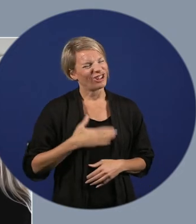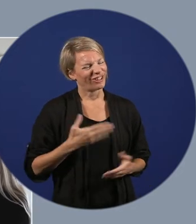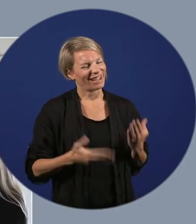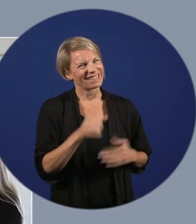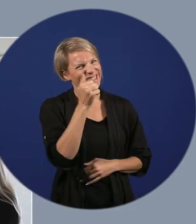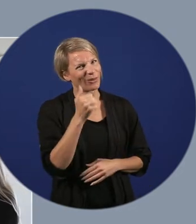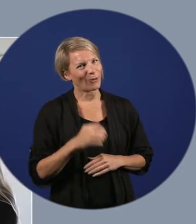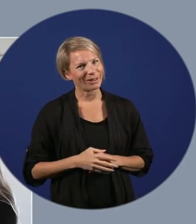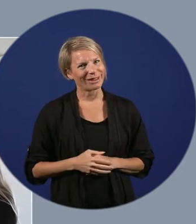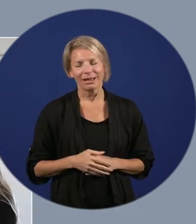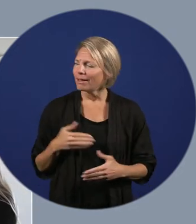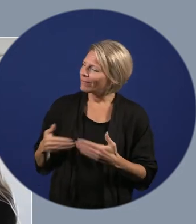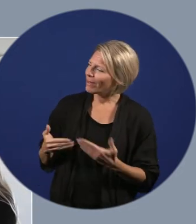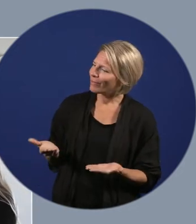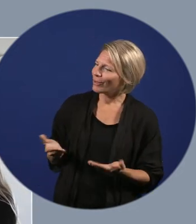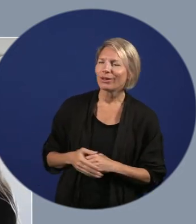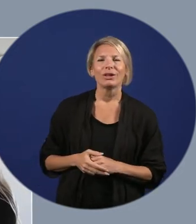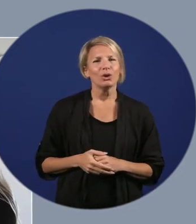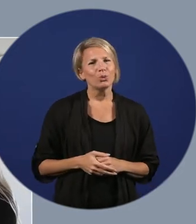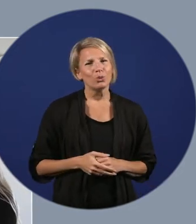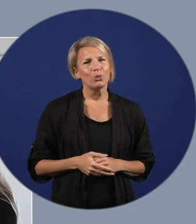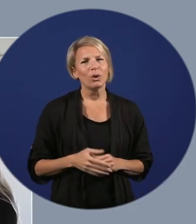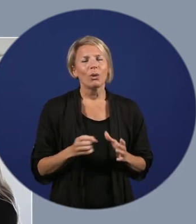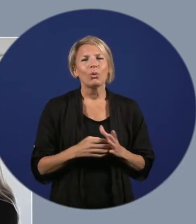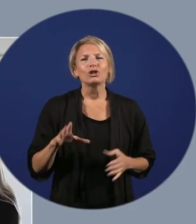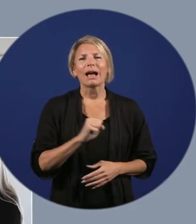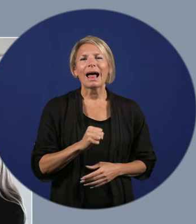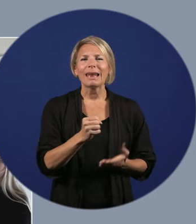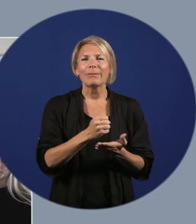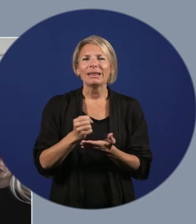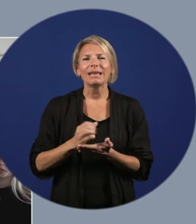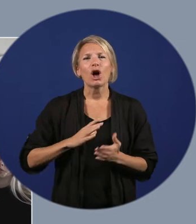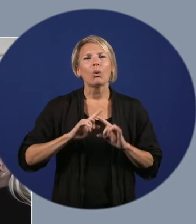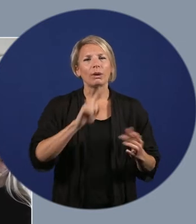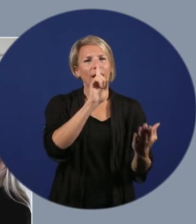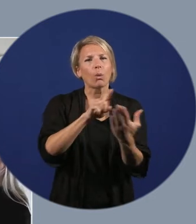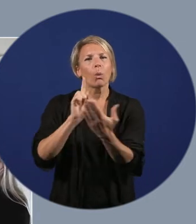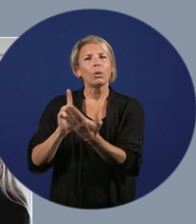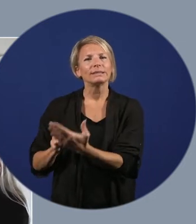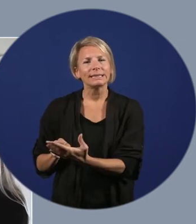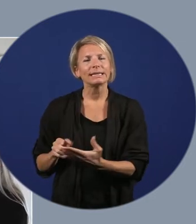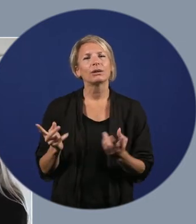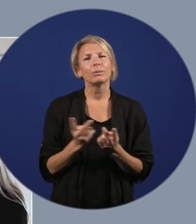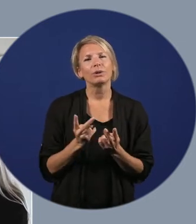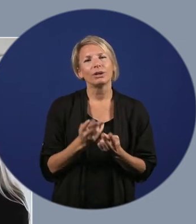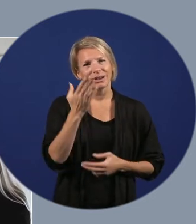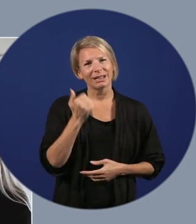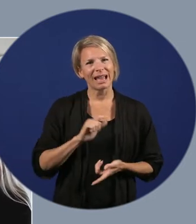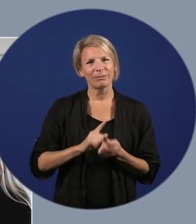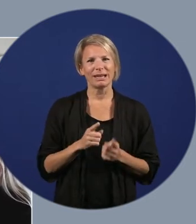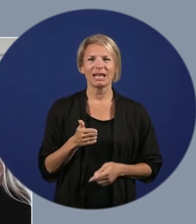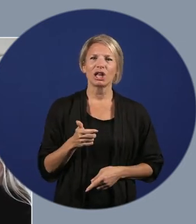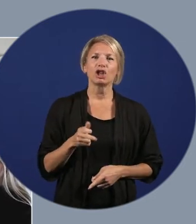svårt. Varför det? För att alla partier har olika åsikter, vilket gör att det kan bli rätt